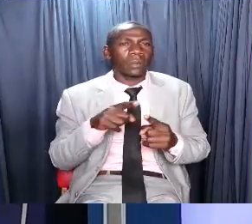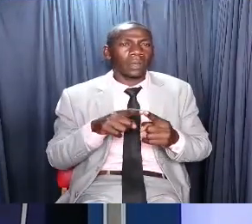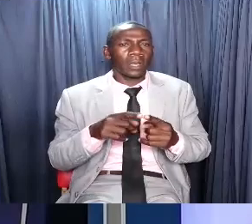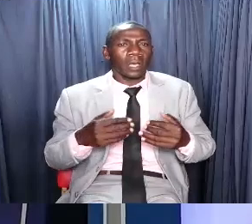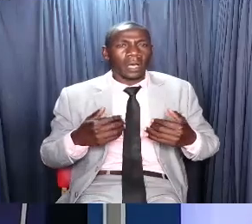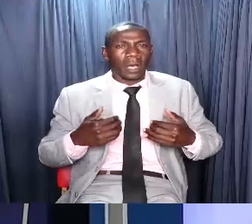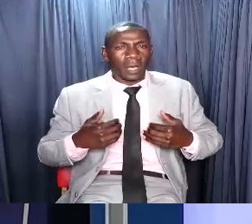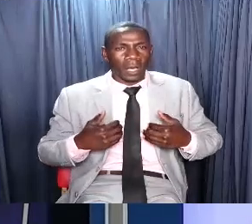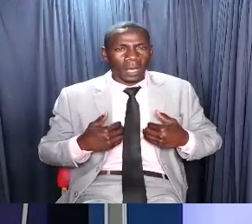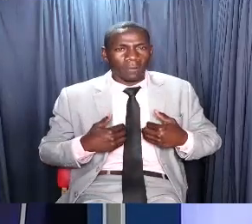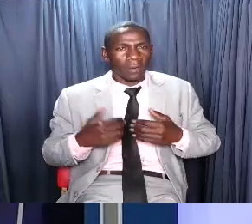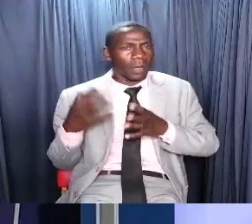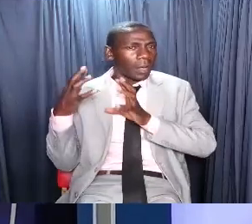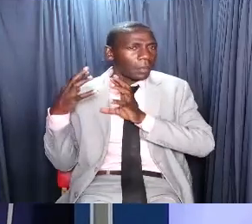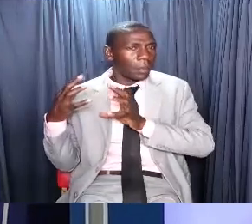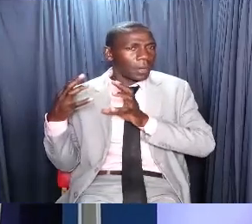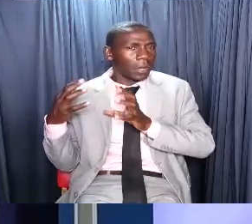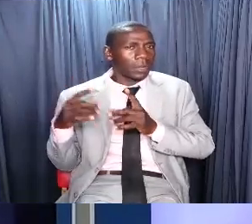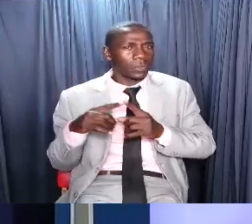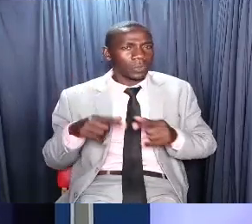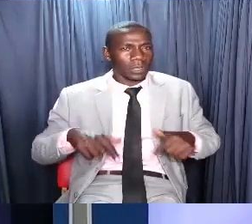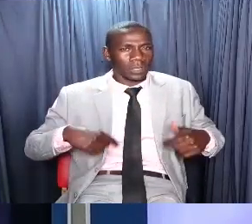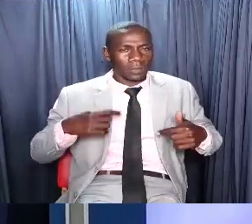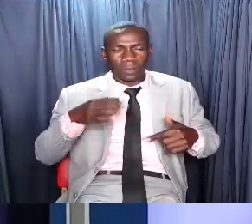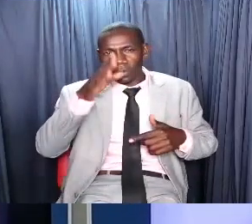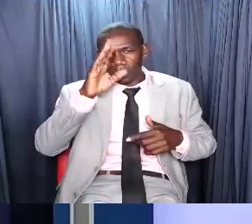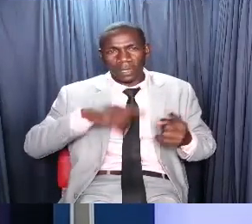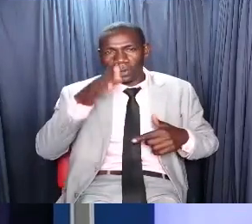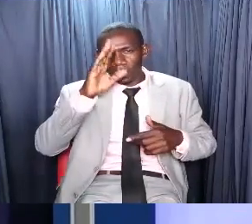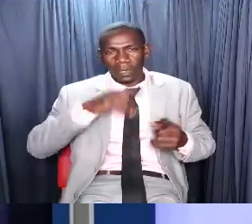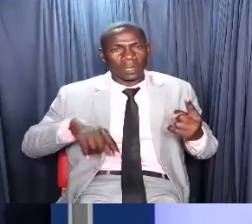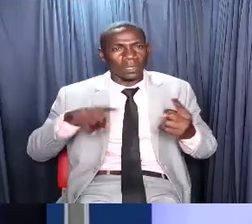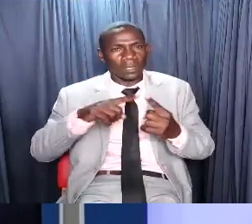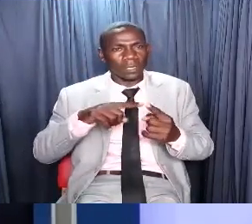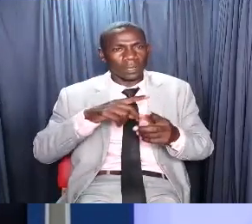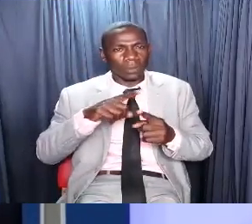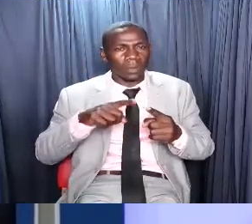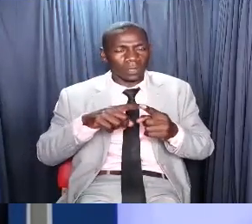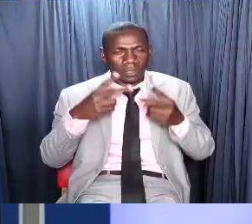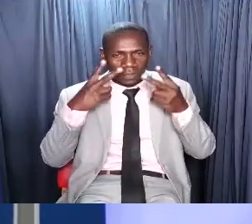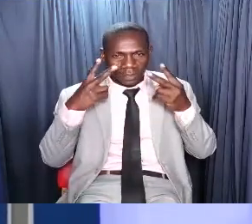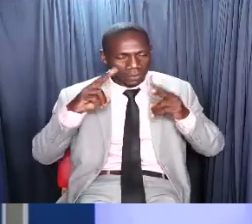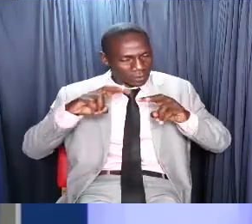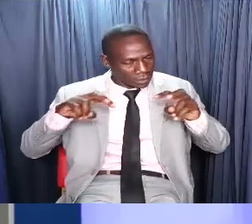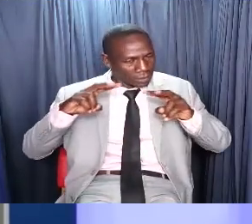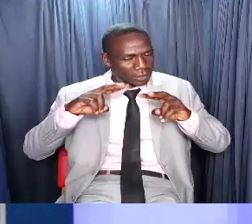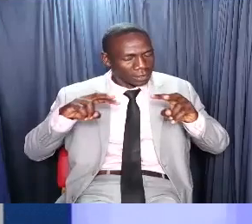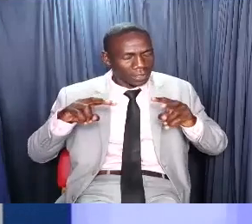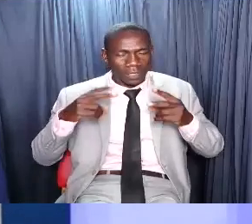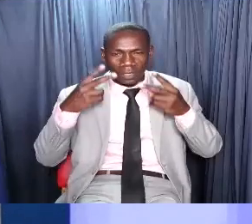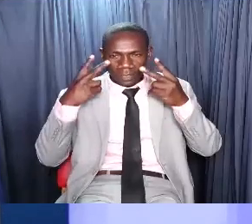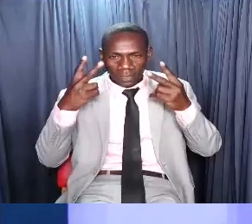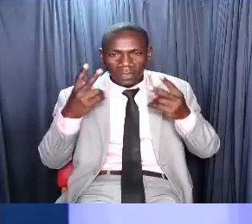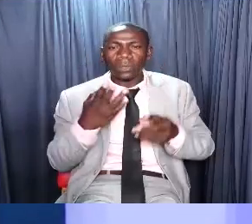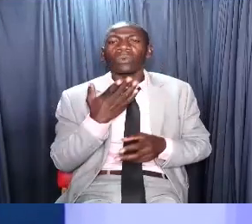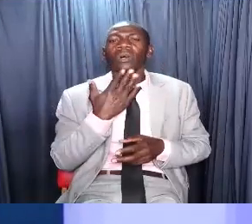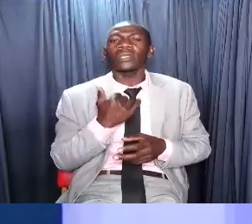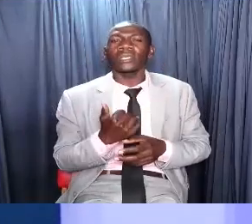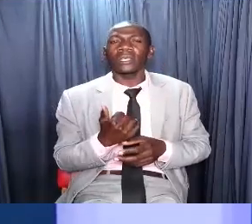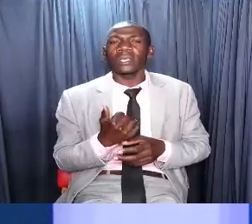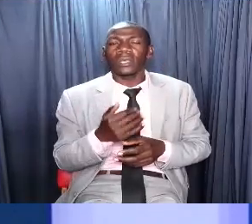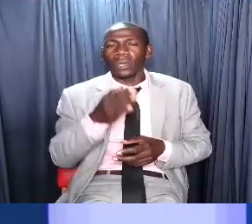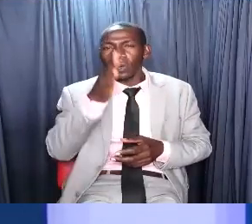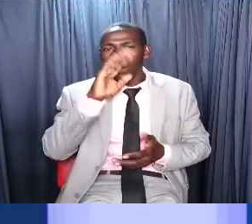na muzigo paka lini? Have a burden to yourself. Mungu till paka when? Lini? God, till when? Akuone unatafuta. God to see you seeking. Akuone wataka. And God to see you wanting.